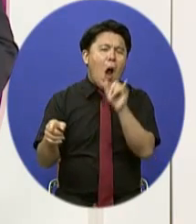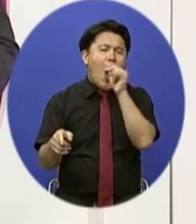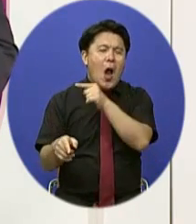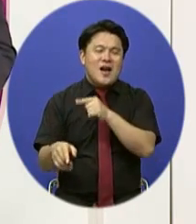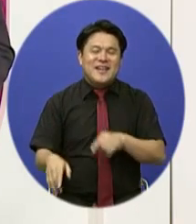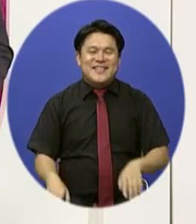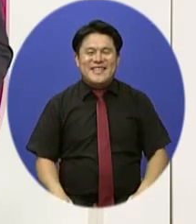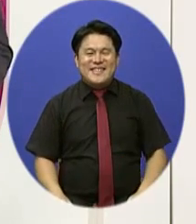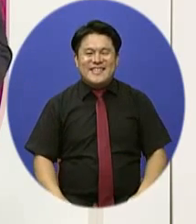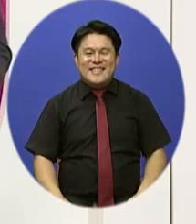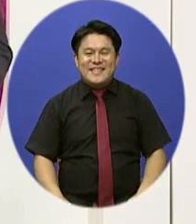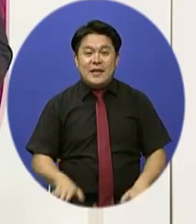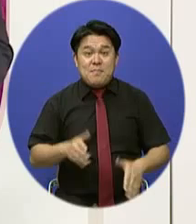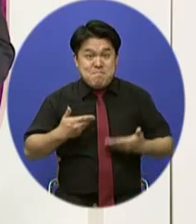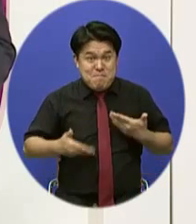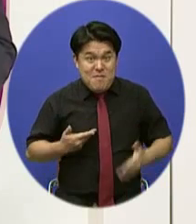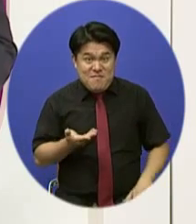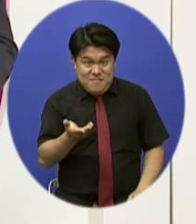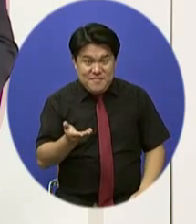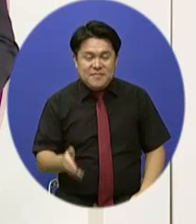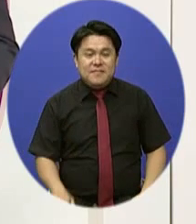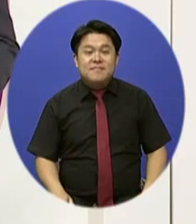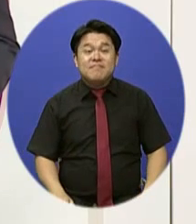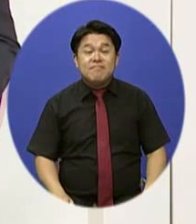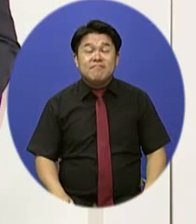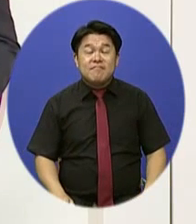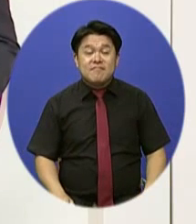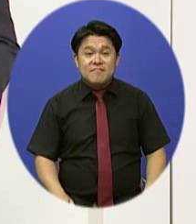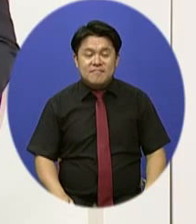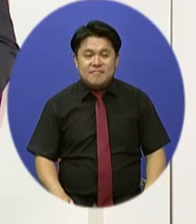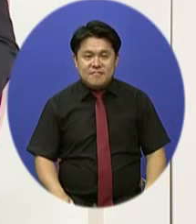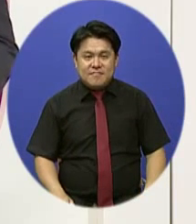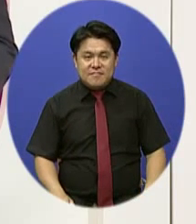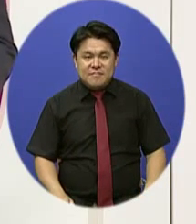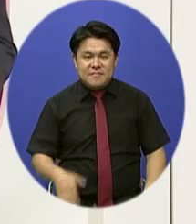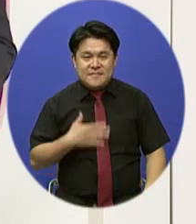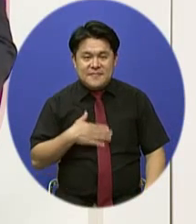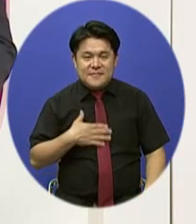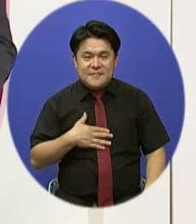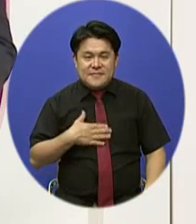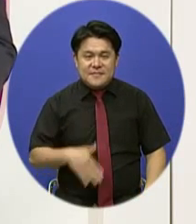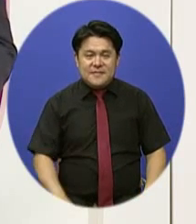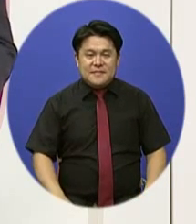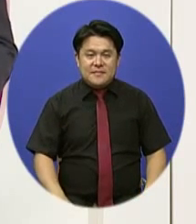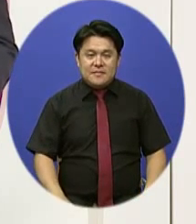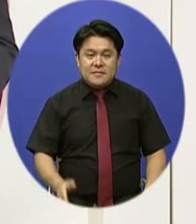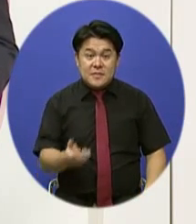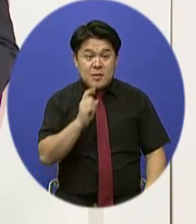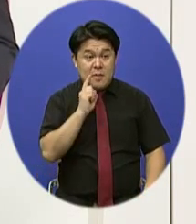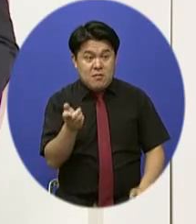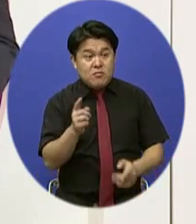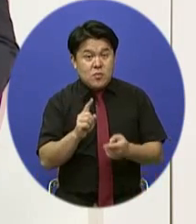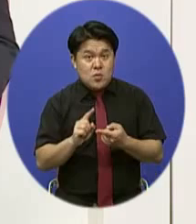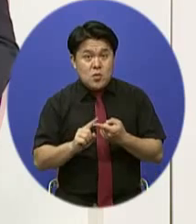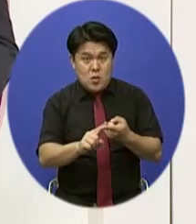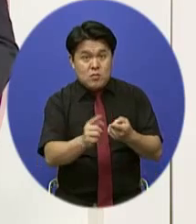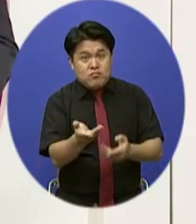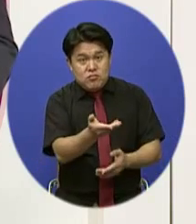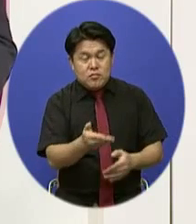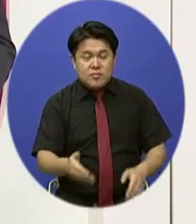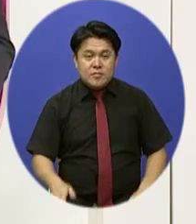아, 예. 오늘 참 바쁘시겠네요 아 예 좀 바빠요 예. 아. 아니, 아까 마저 하던 예, 말씀 해보세요.